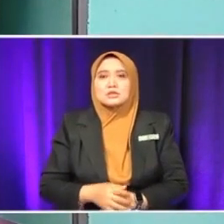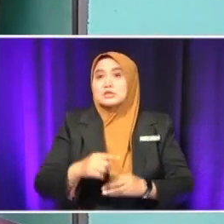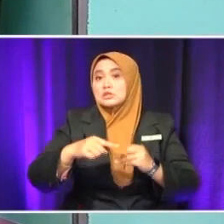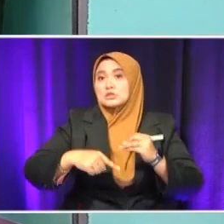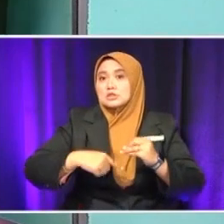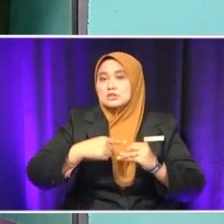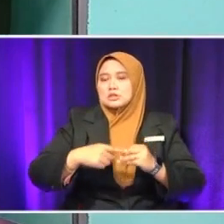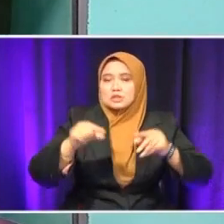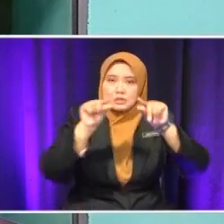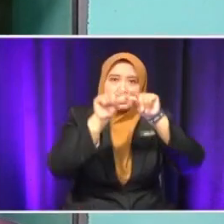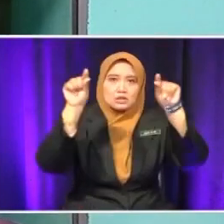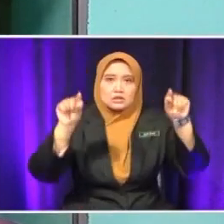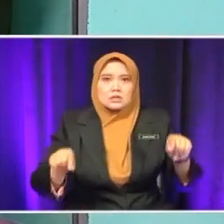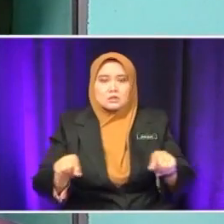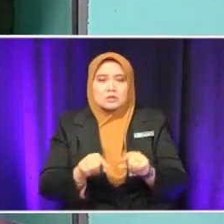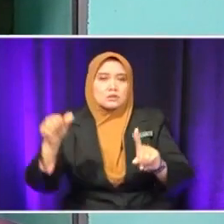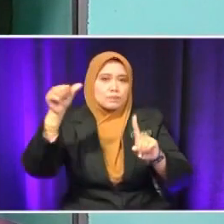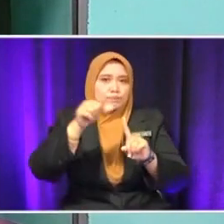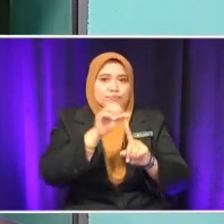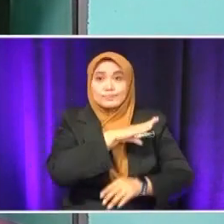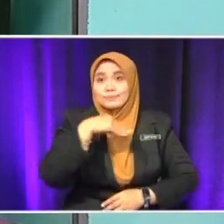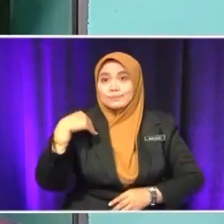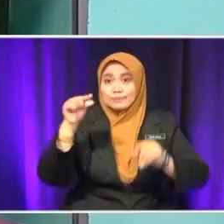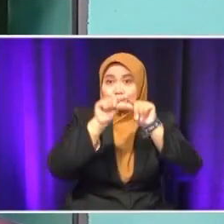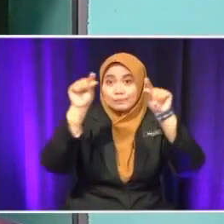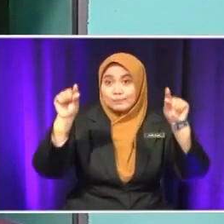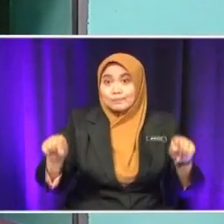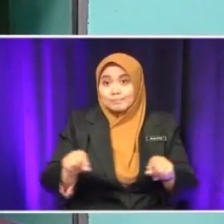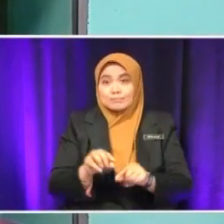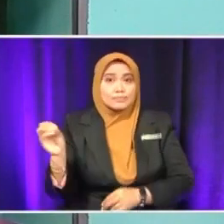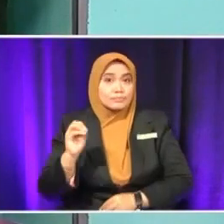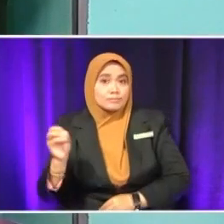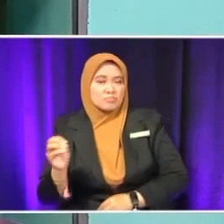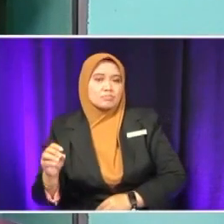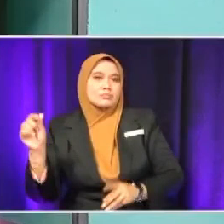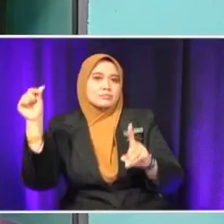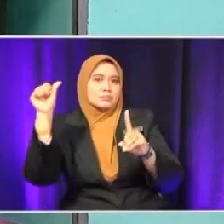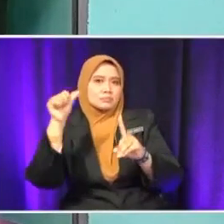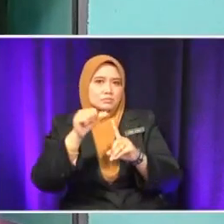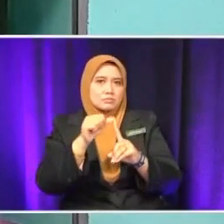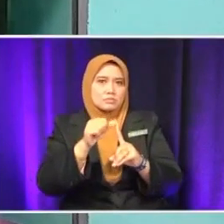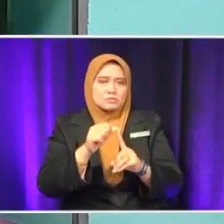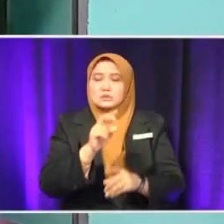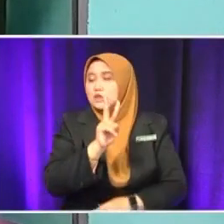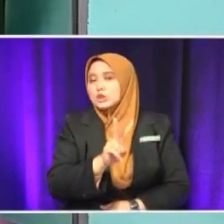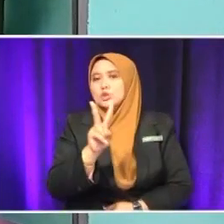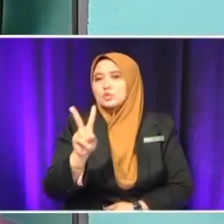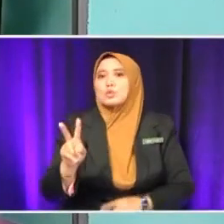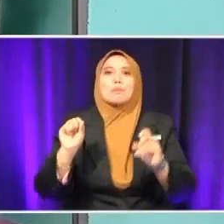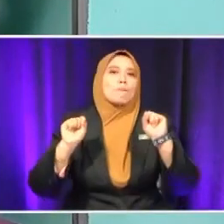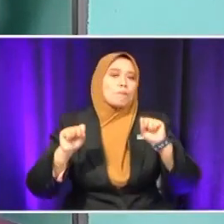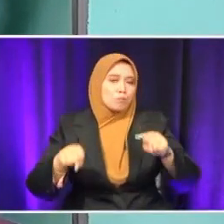tentang graf terarah dan graf tak terarah. Maknanya, yeah, graf terarah dan graf tak terarah ini kedua-duanya